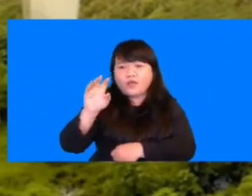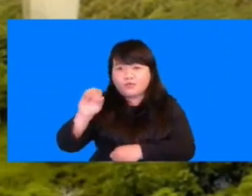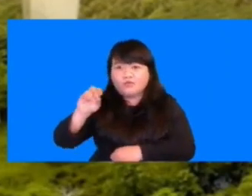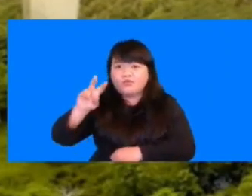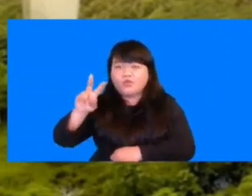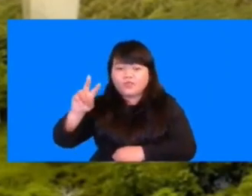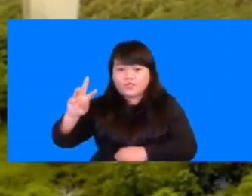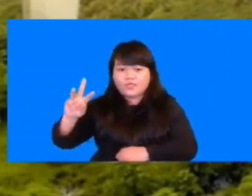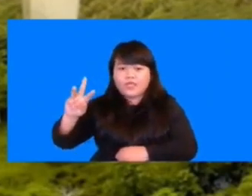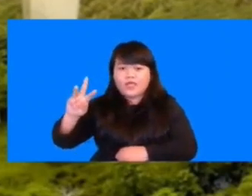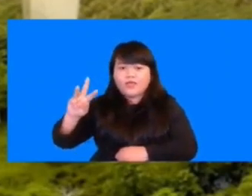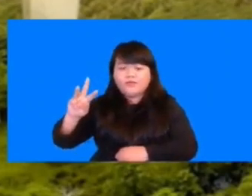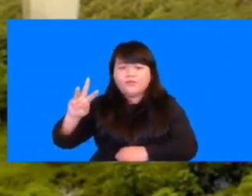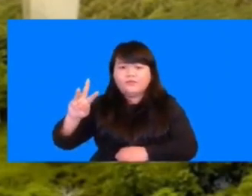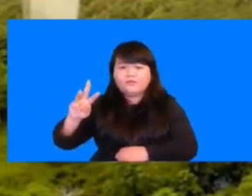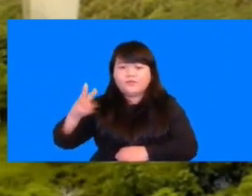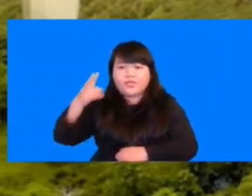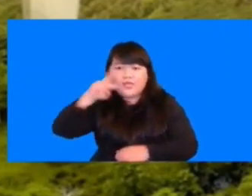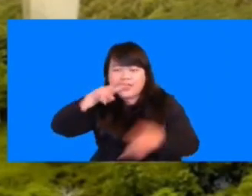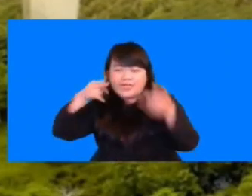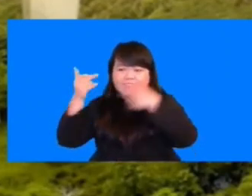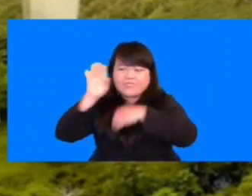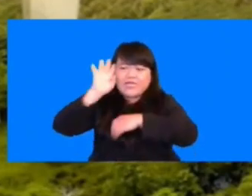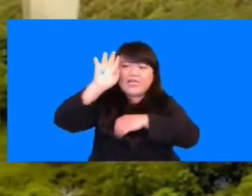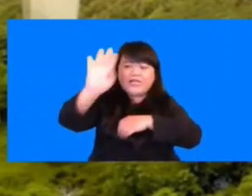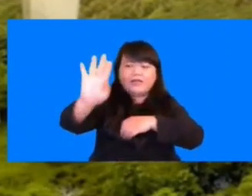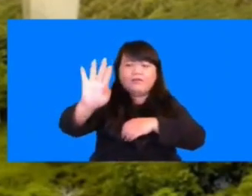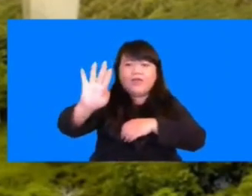2023, peta jalan SDGs Indonesia tahun